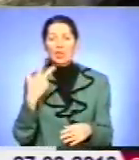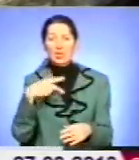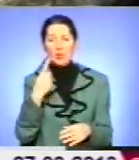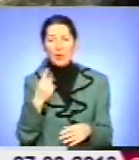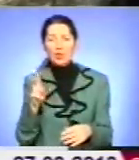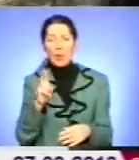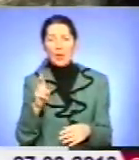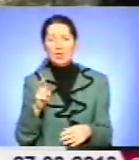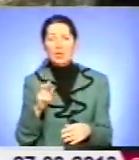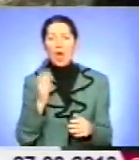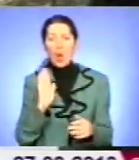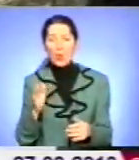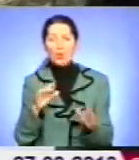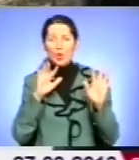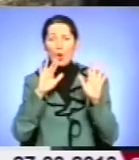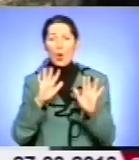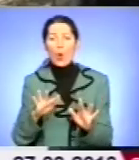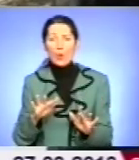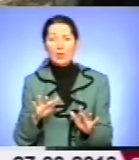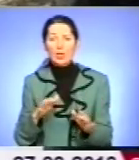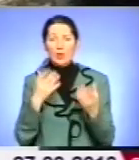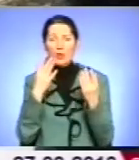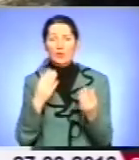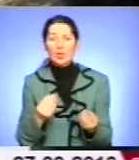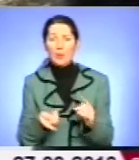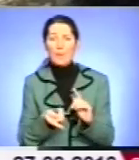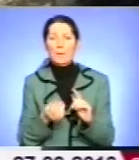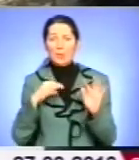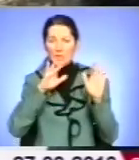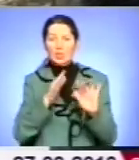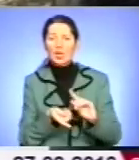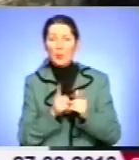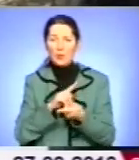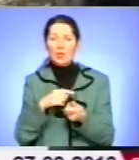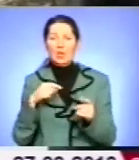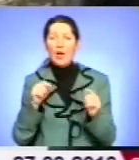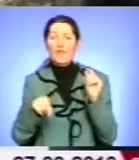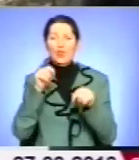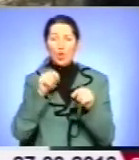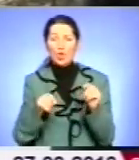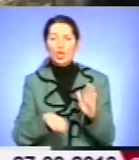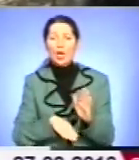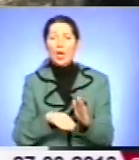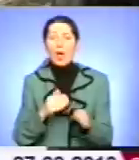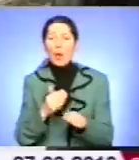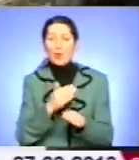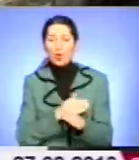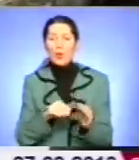30-31 березня це вже будуть опади в денні години переходити в дощ. Також поступове підвищення температури